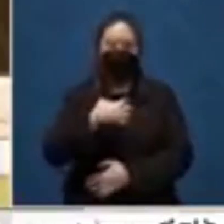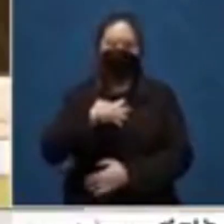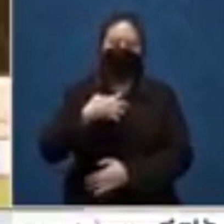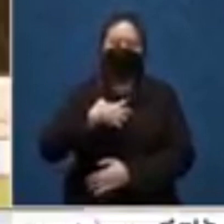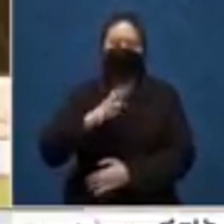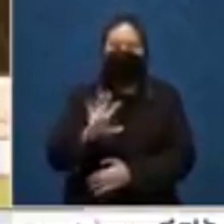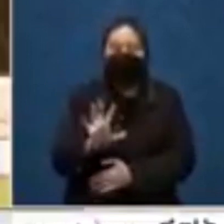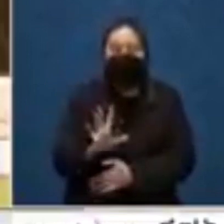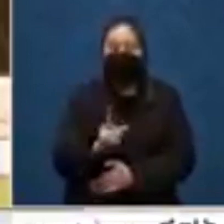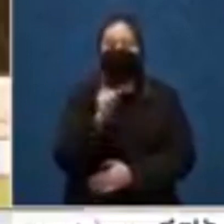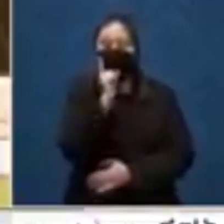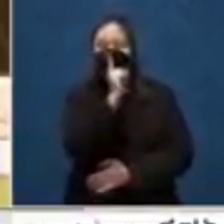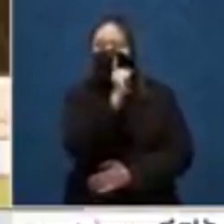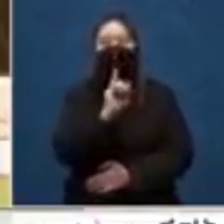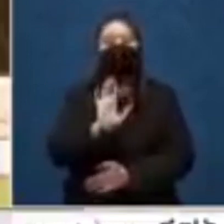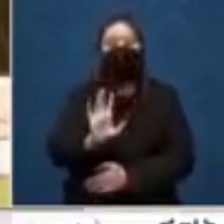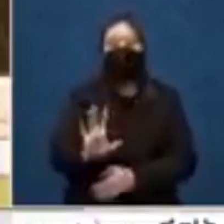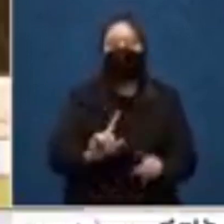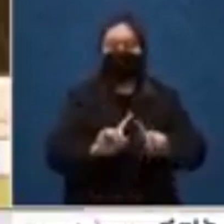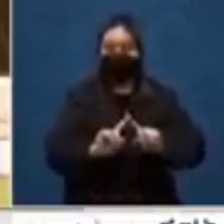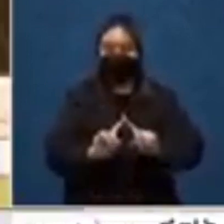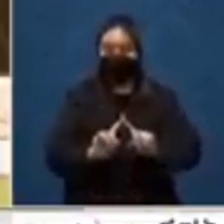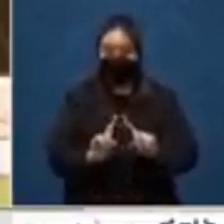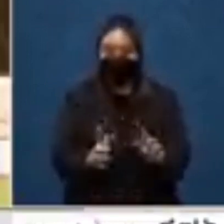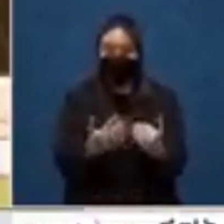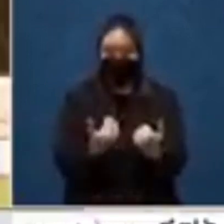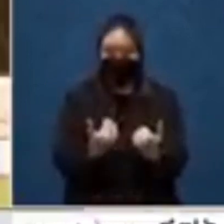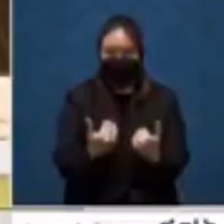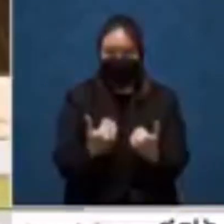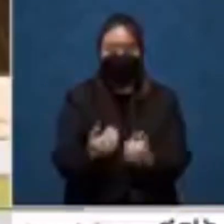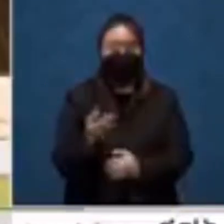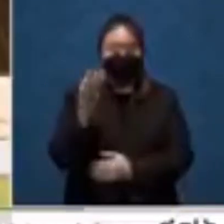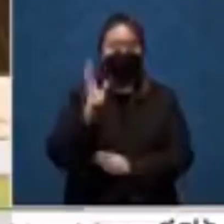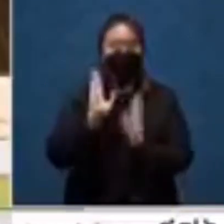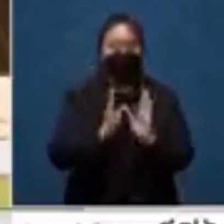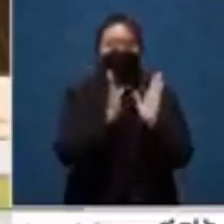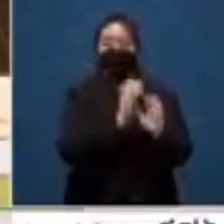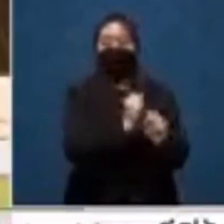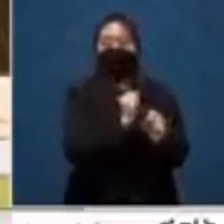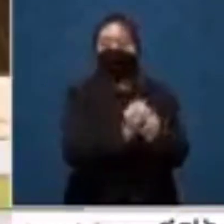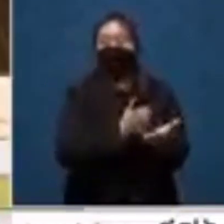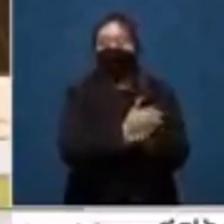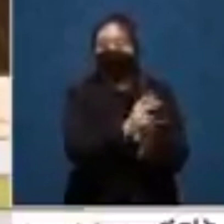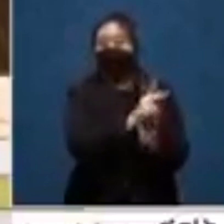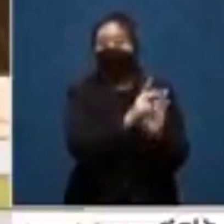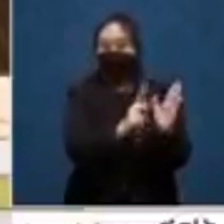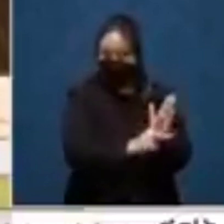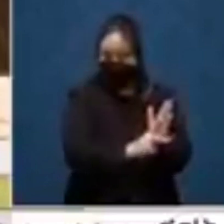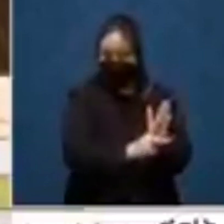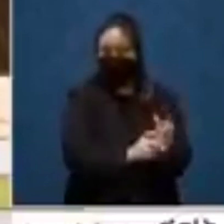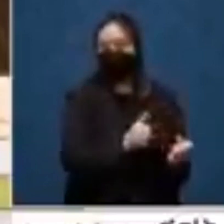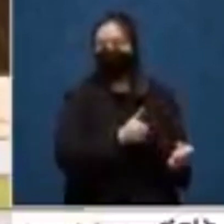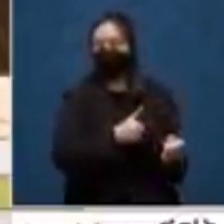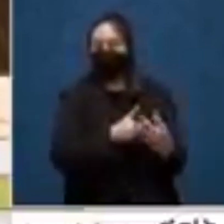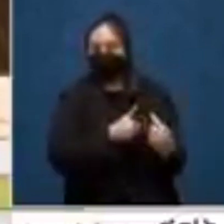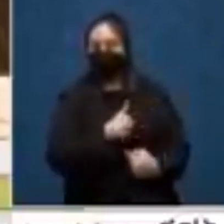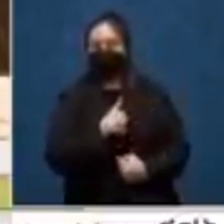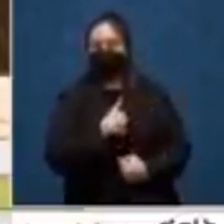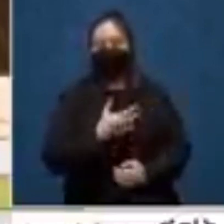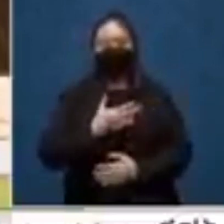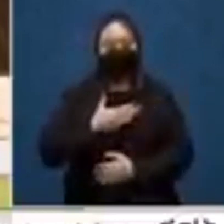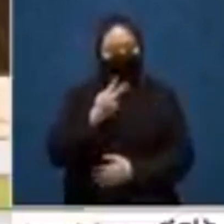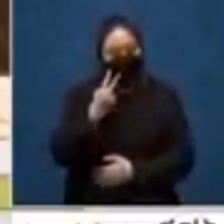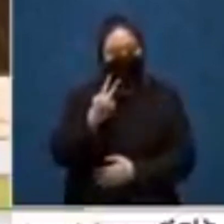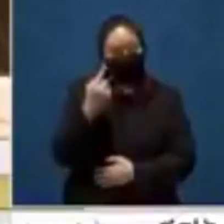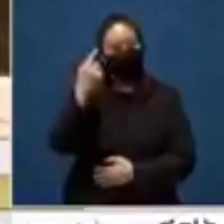ตีอะไรนะครับฉะนั้นความเห็นของเจ้าหน้าที่ฝ่ายกฎหมายก็เสนอขึ้นมาผมเองดูแล้วผมก็เห็นช